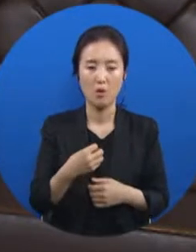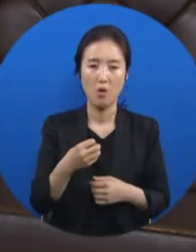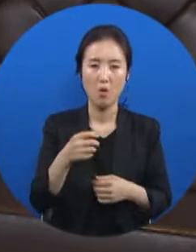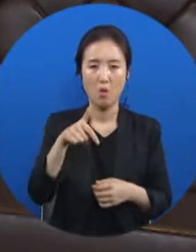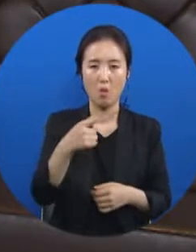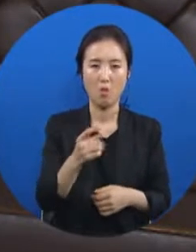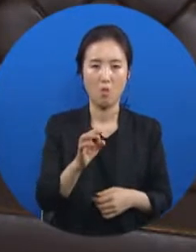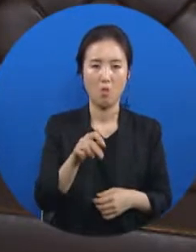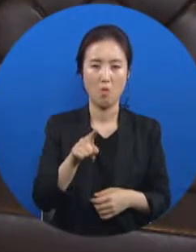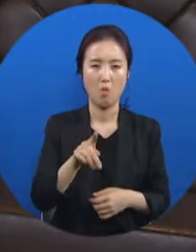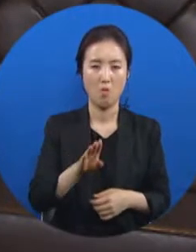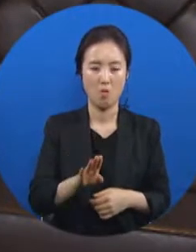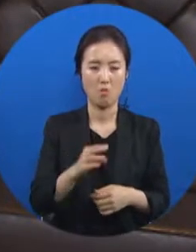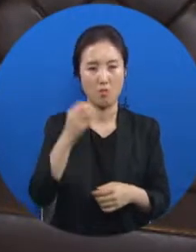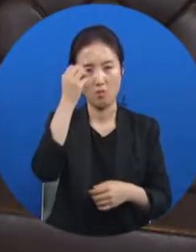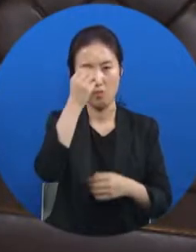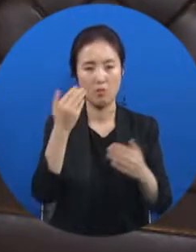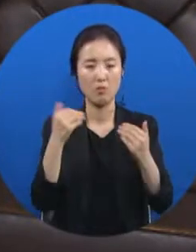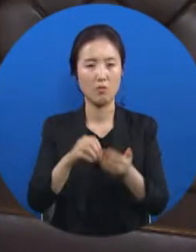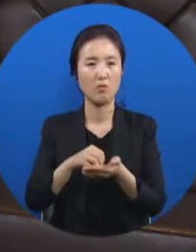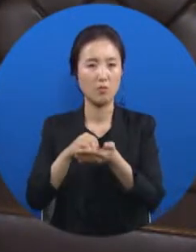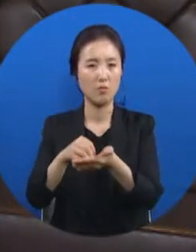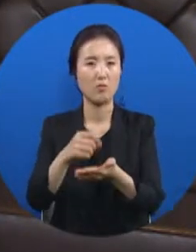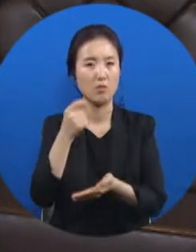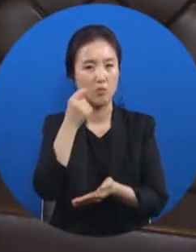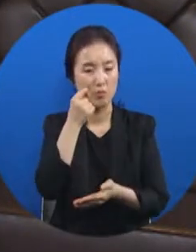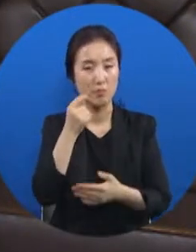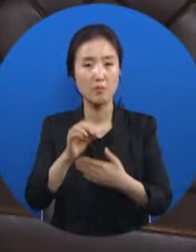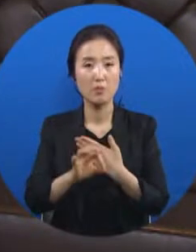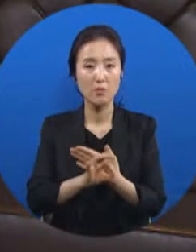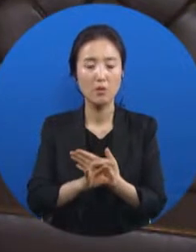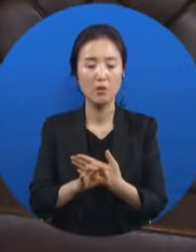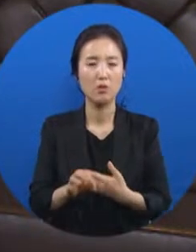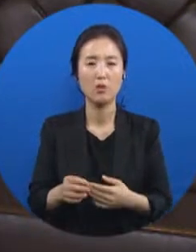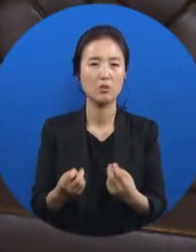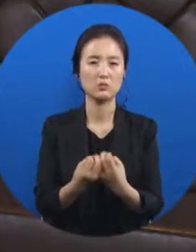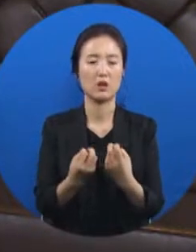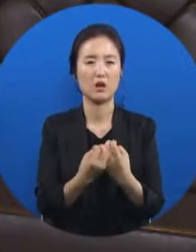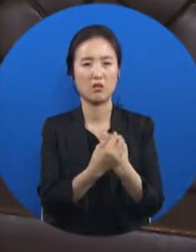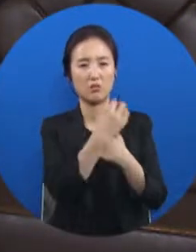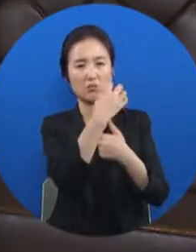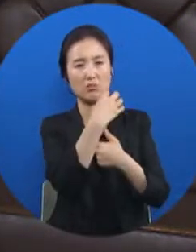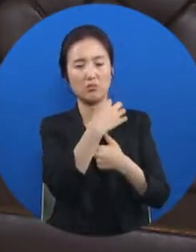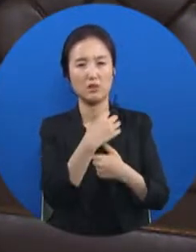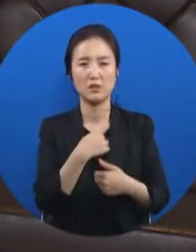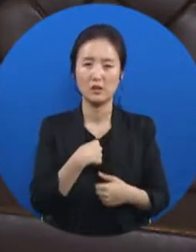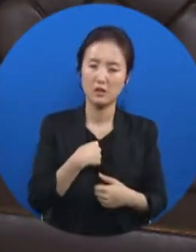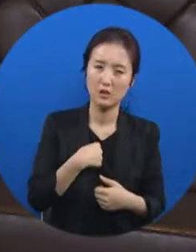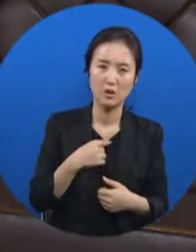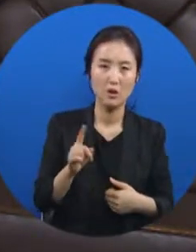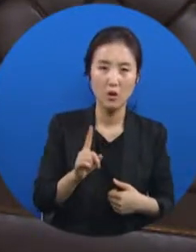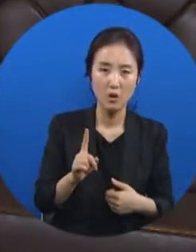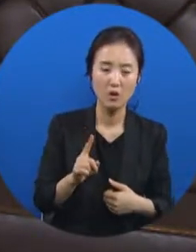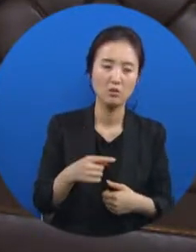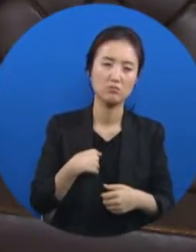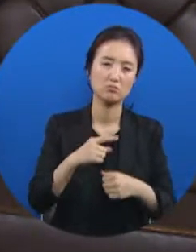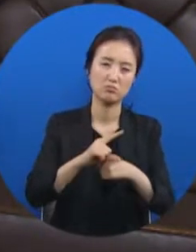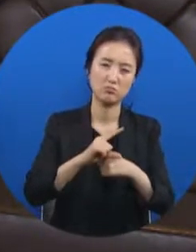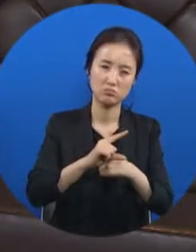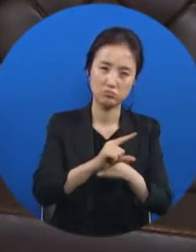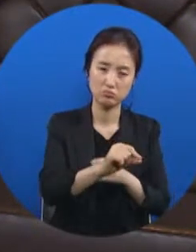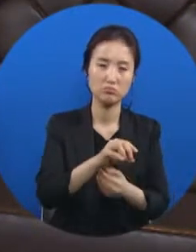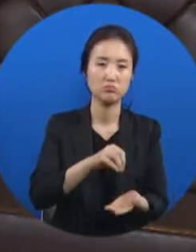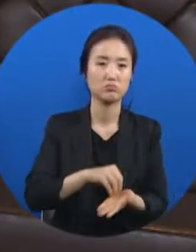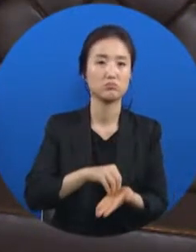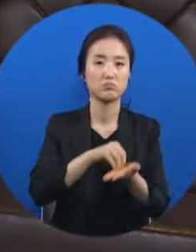거냐? 그래서 등수가 낮았지만 뭐 이렇게 중심적인 데는 아니지만 또 외곽으로 갔어요. 예.